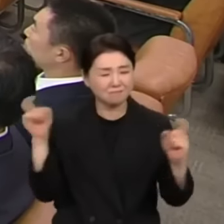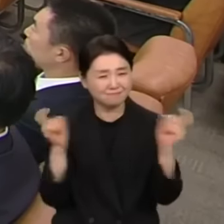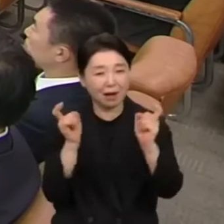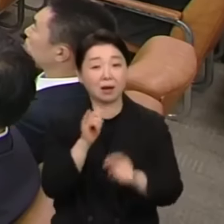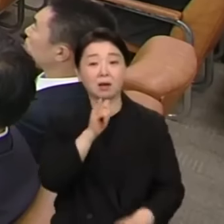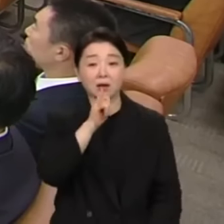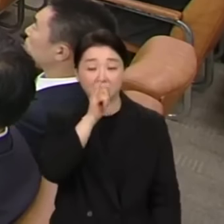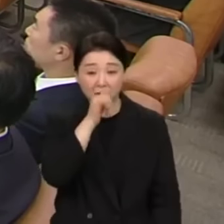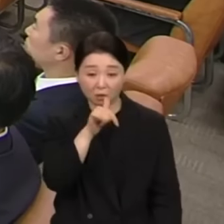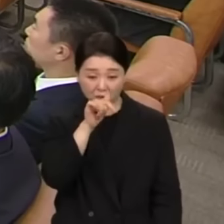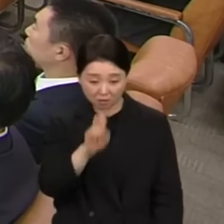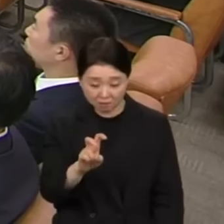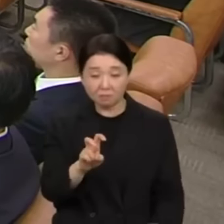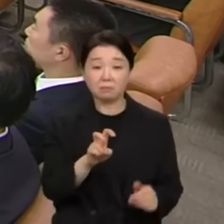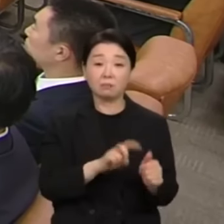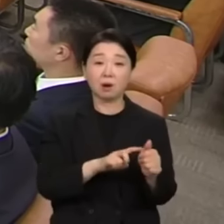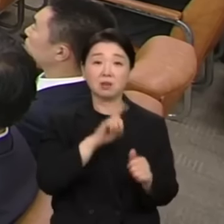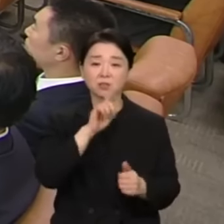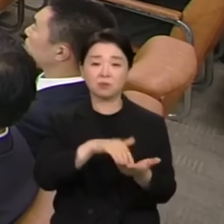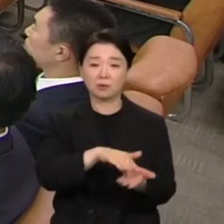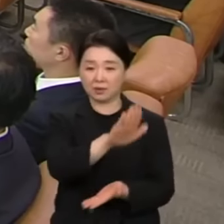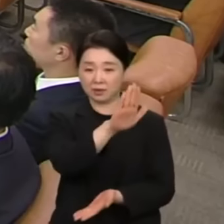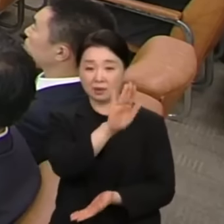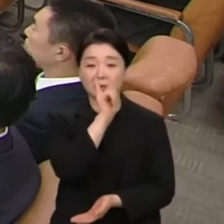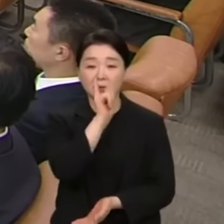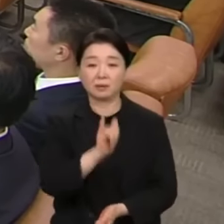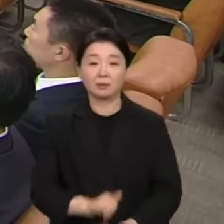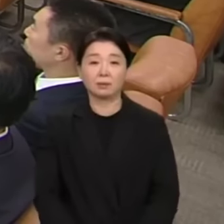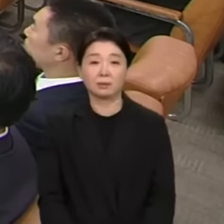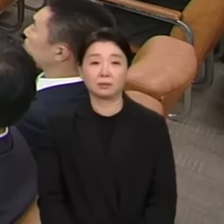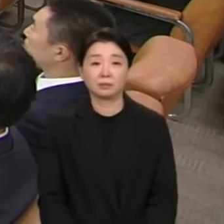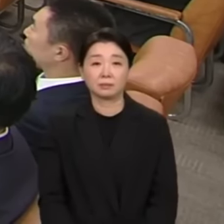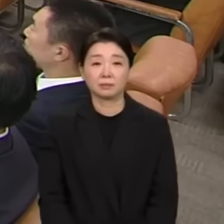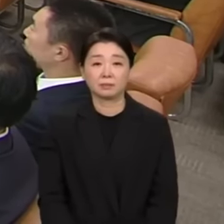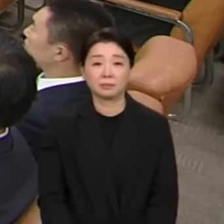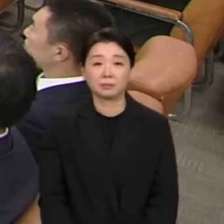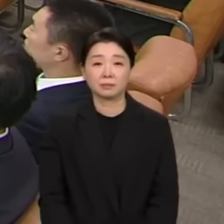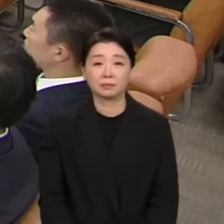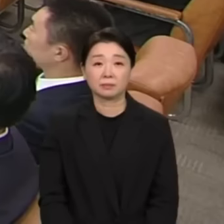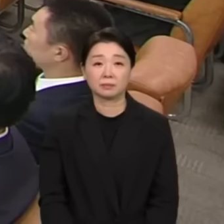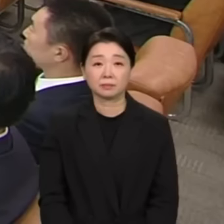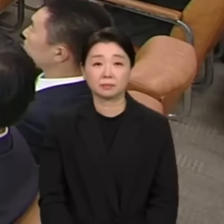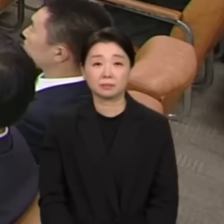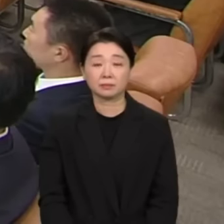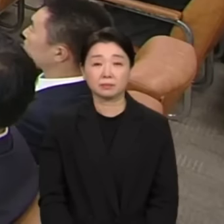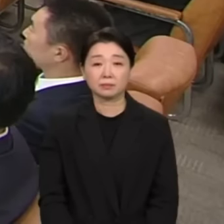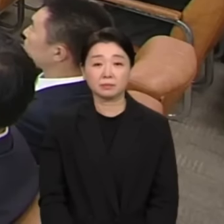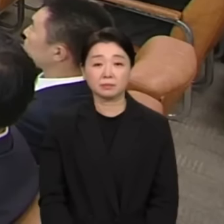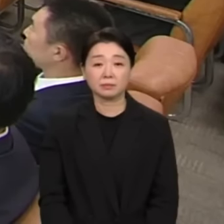높아지며 임 전 사단장은 10분간 퇴장을 당하기도 했습니다. JTBC 김재현입니다.